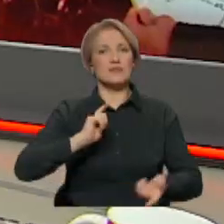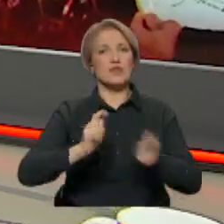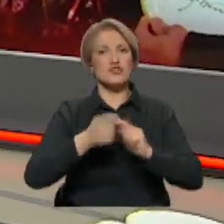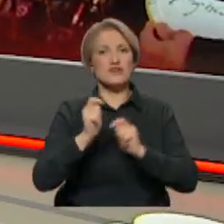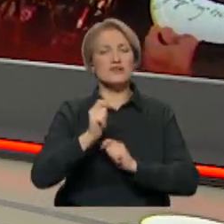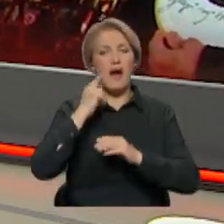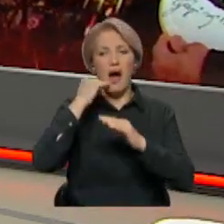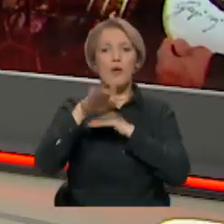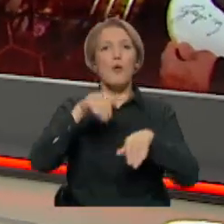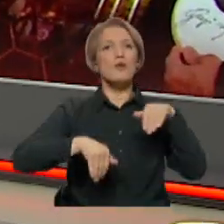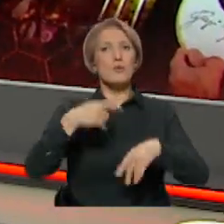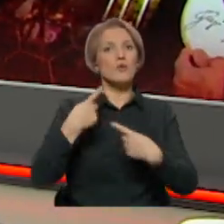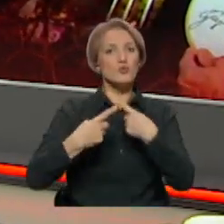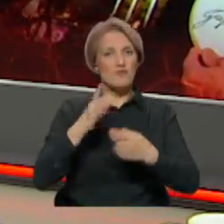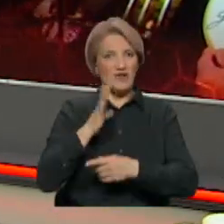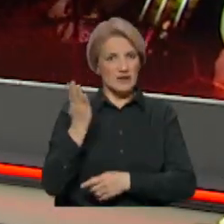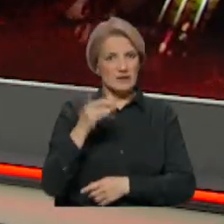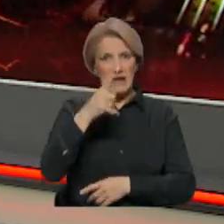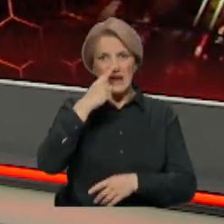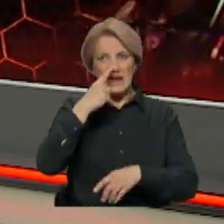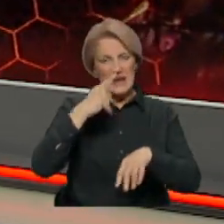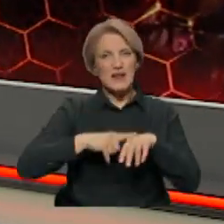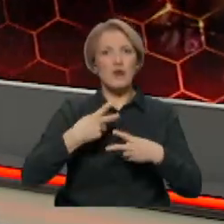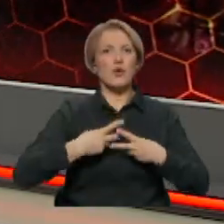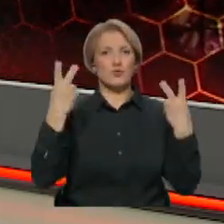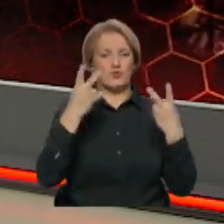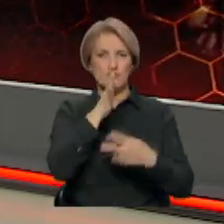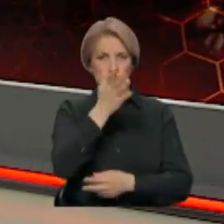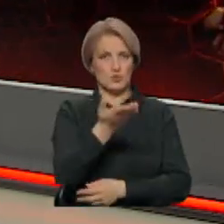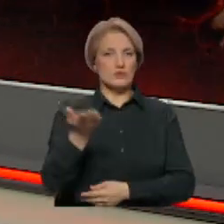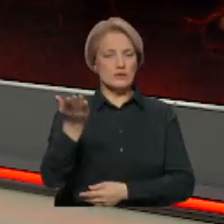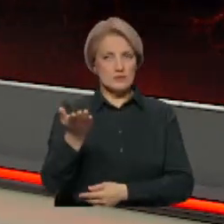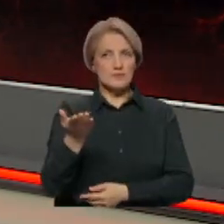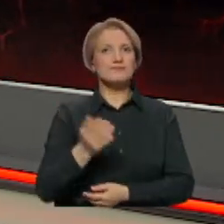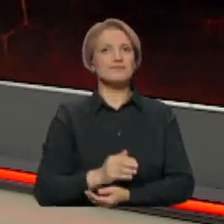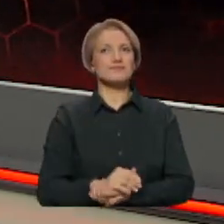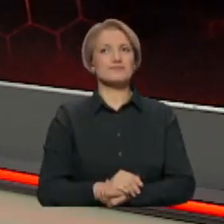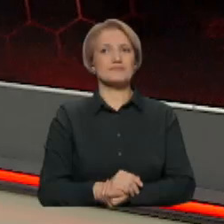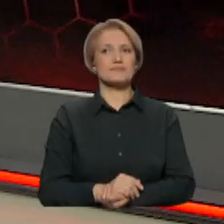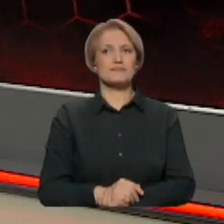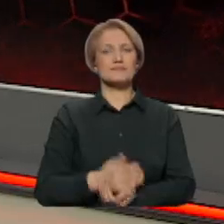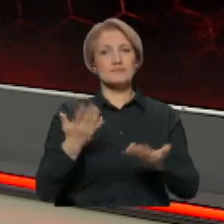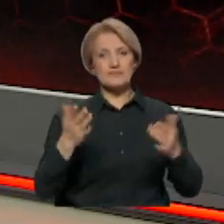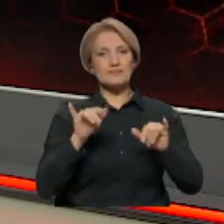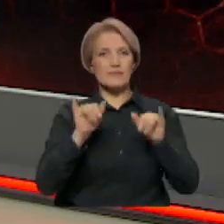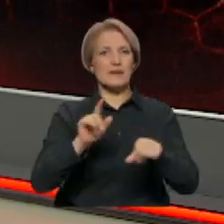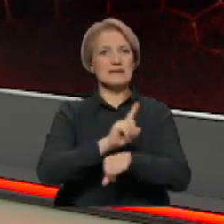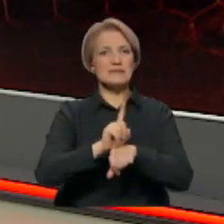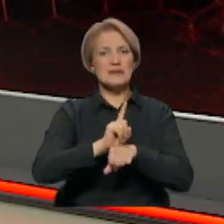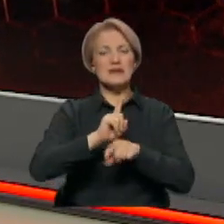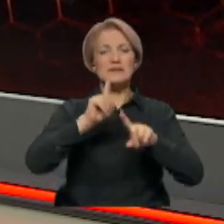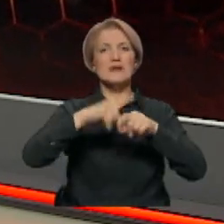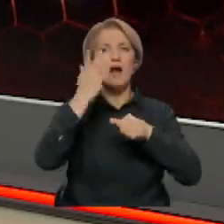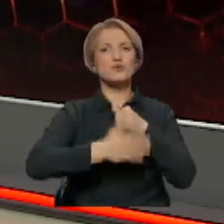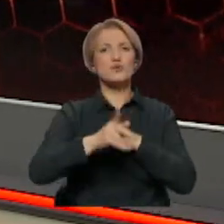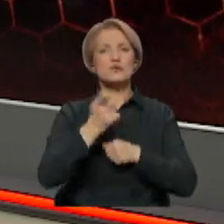referandum bir şeyler konuşuluyor ya. Efendim inanç özgürlüğü filanla ilgili biliyorsunuz işte. Ve aynı zamanda da bir sansür yasası